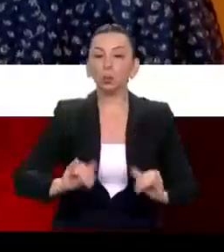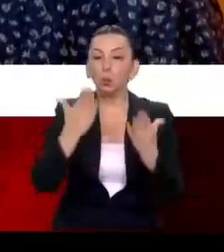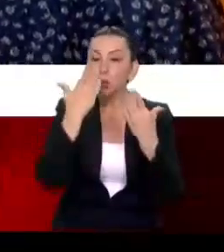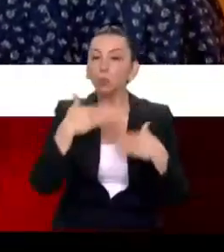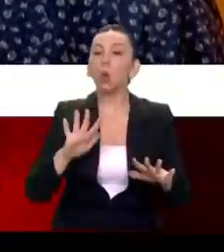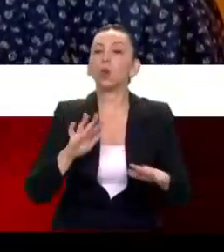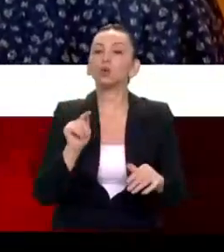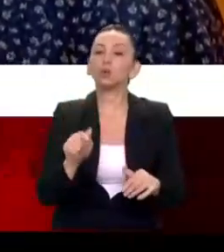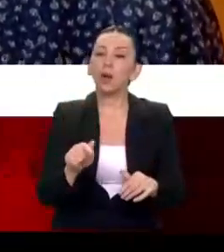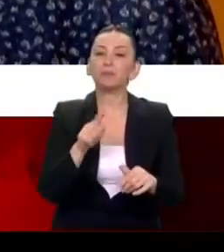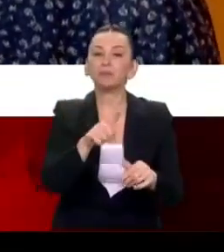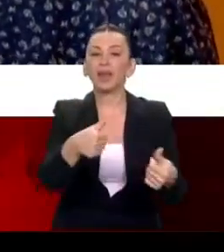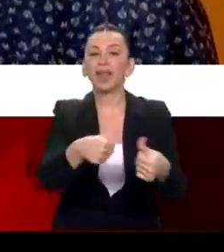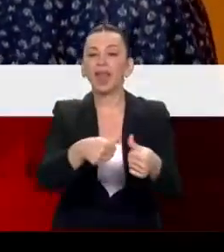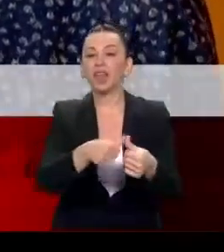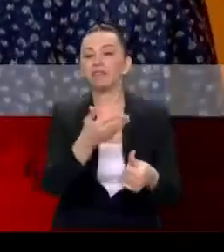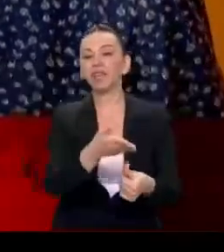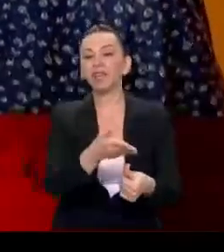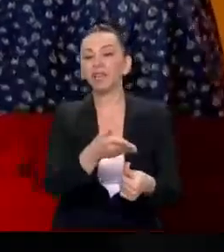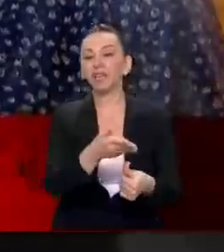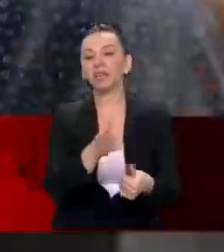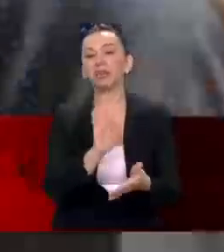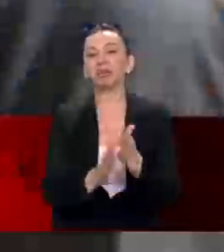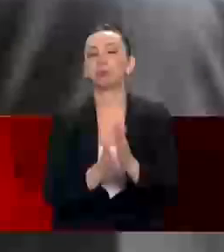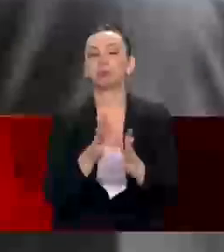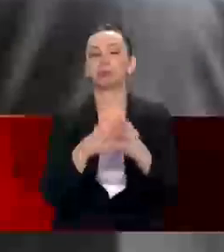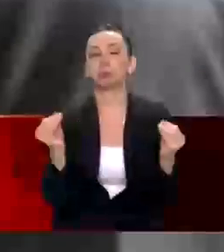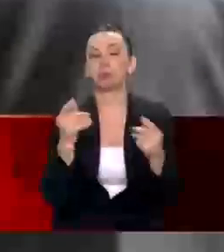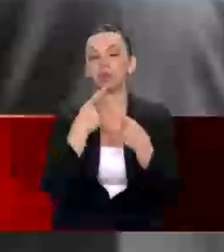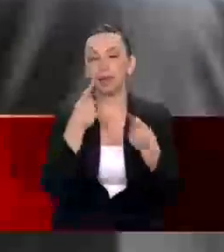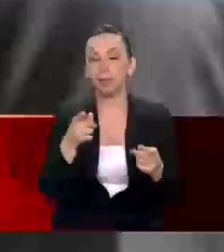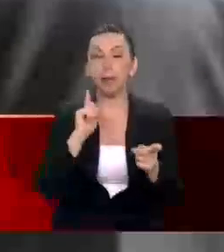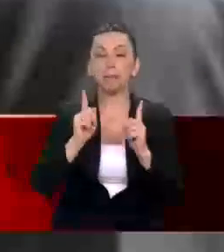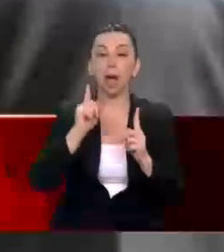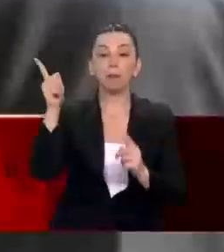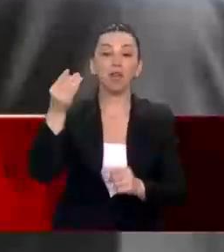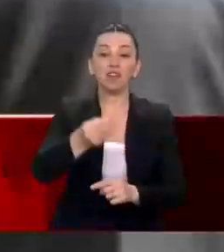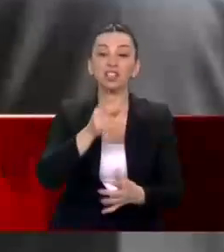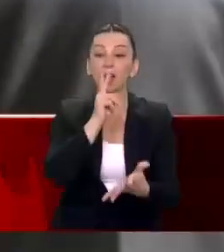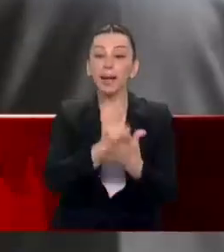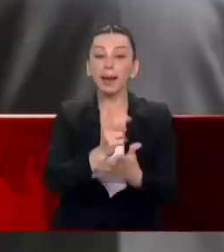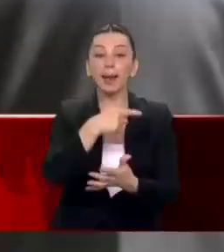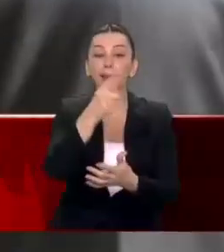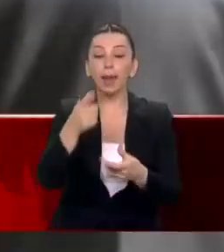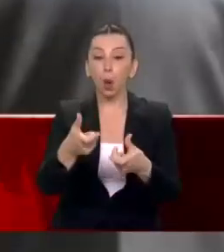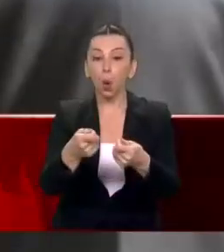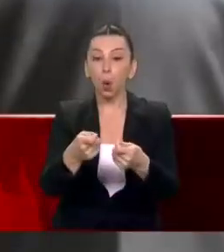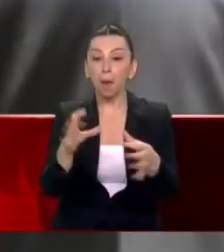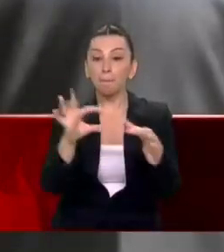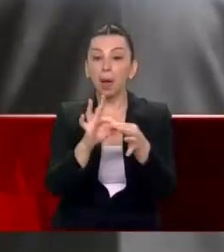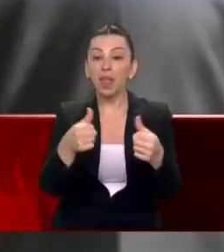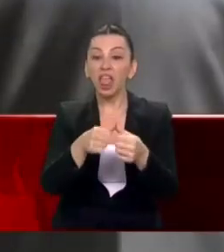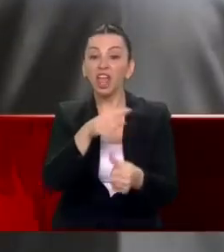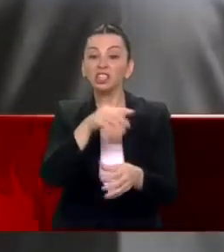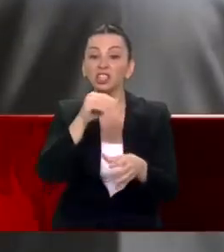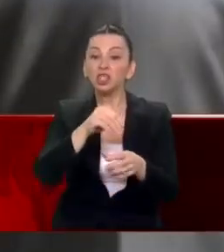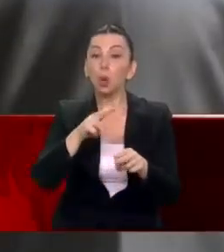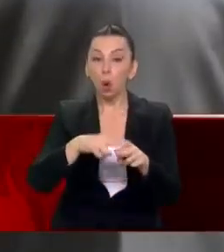zaten o evlilikte fiilen bitmiştir Peki mahkemenin vereceği karar diğer oyun bağımlısı eşler içinde